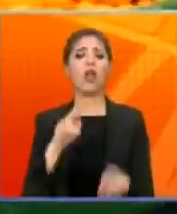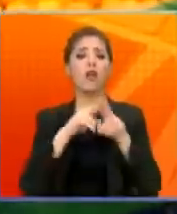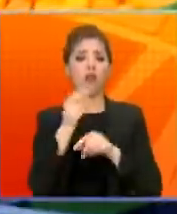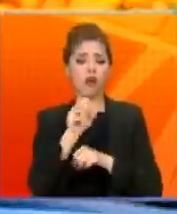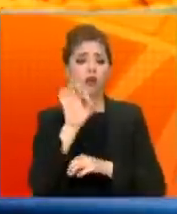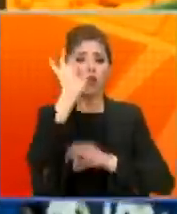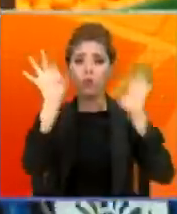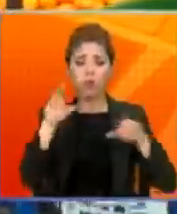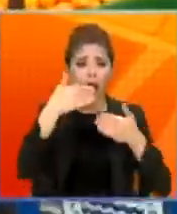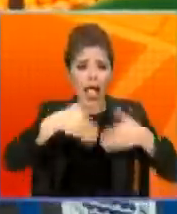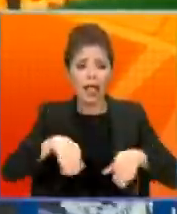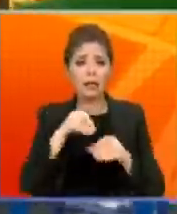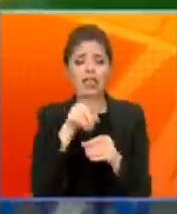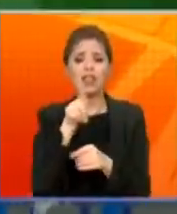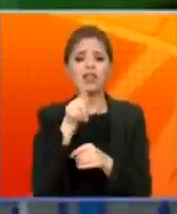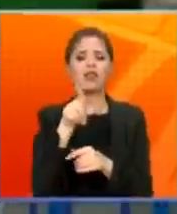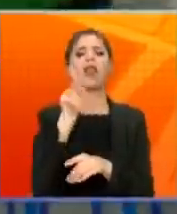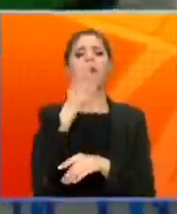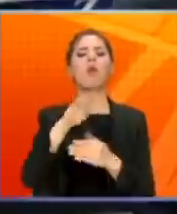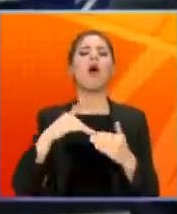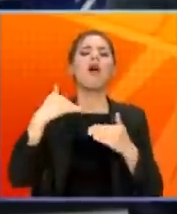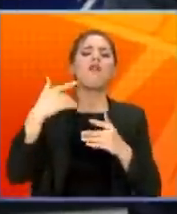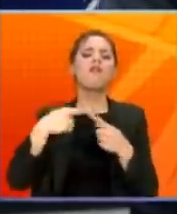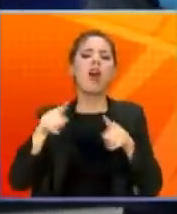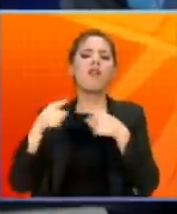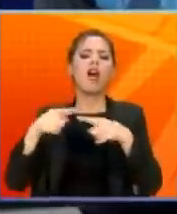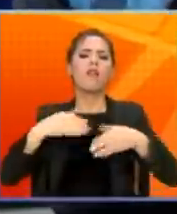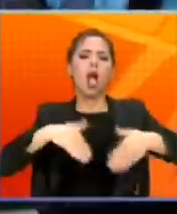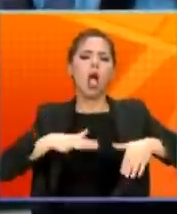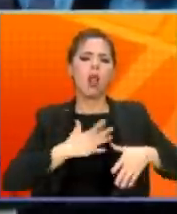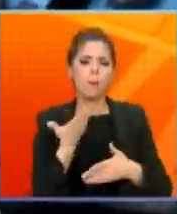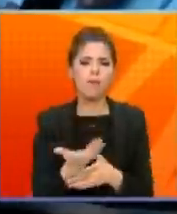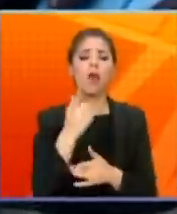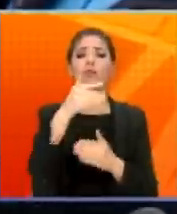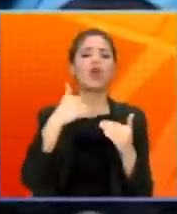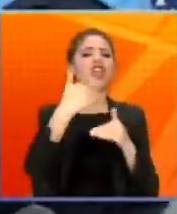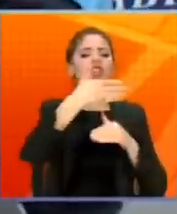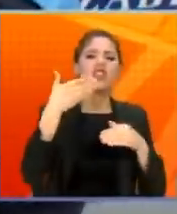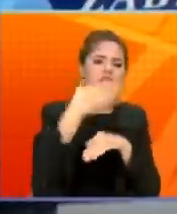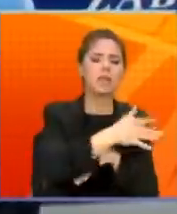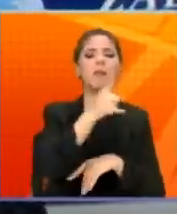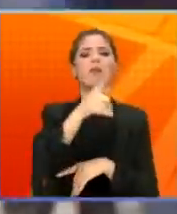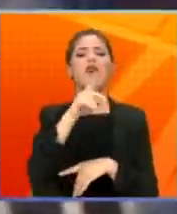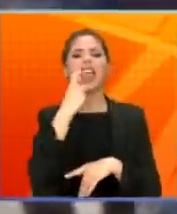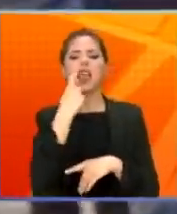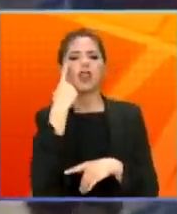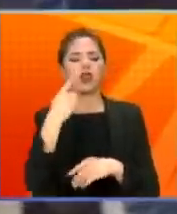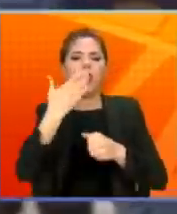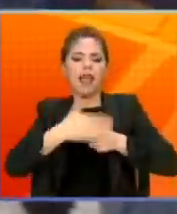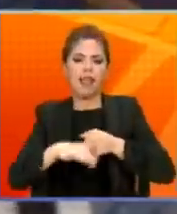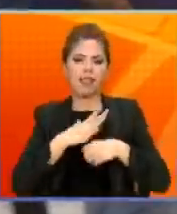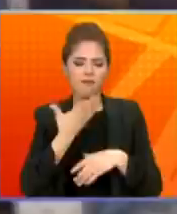virüsün bulaşmasını engellemek için ayrı önlemler alındı dışarı çıkmak yaşa göre sınırlandırıldı ve